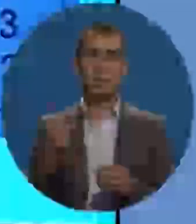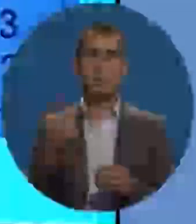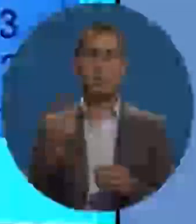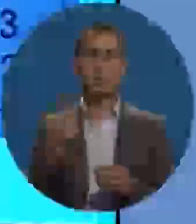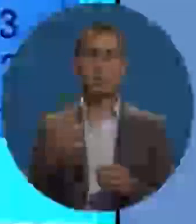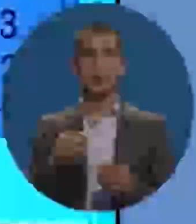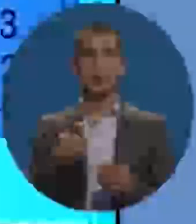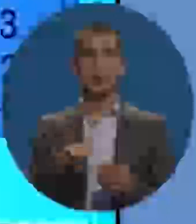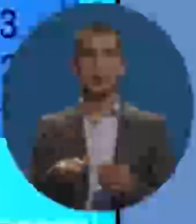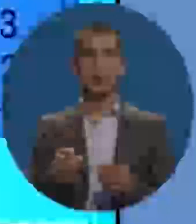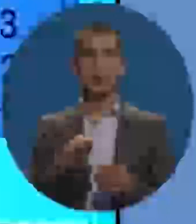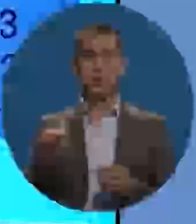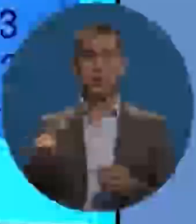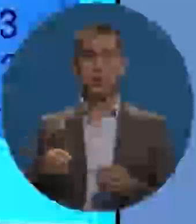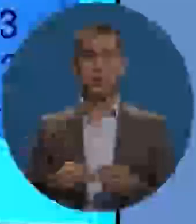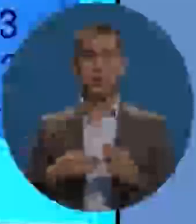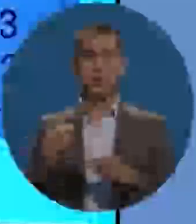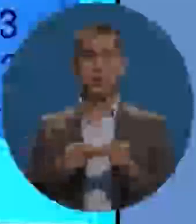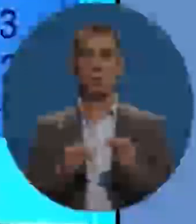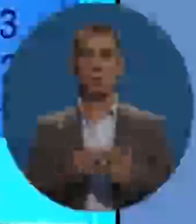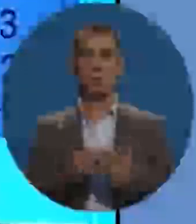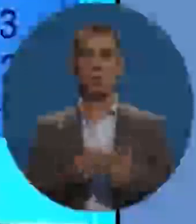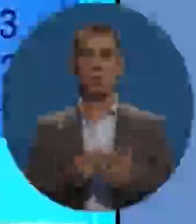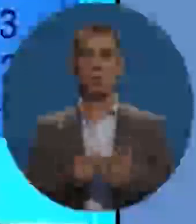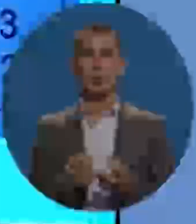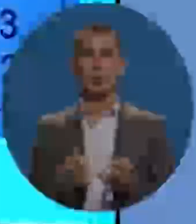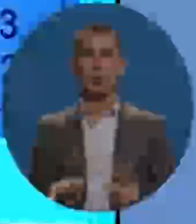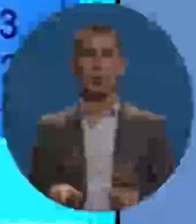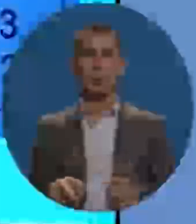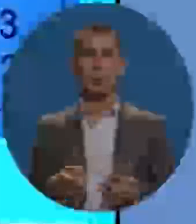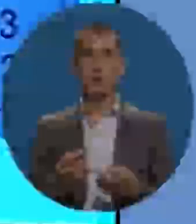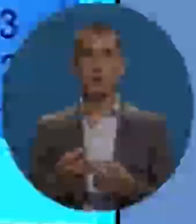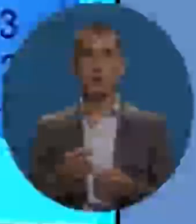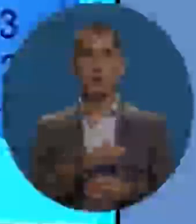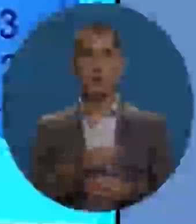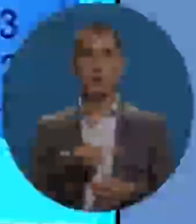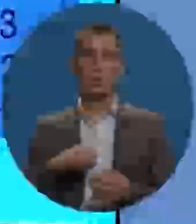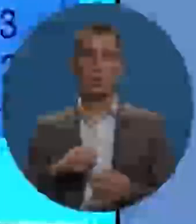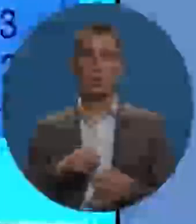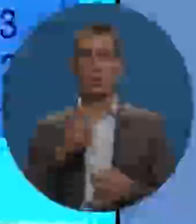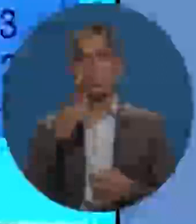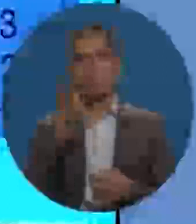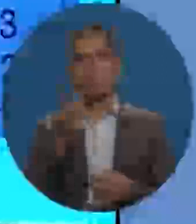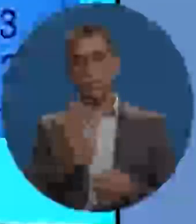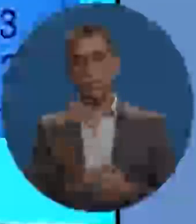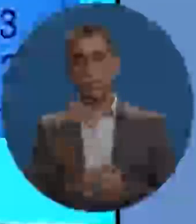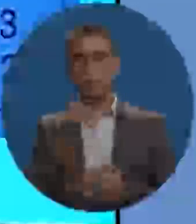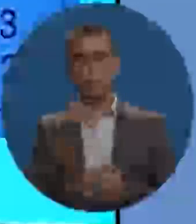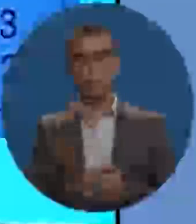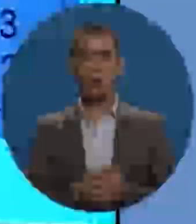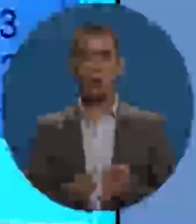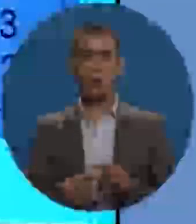болса 100 мыңлықтан ибарат. Қалған санларды қане өзлеріңіз бір көріп шығын,